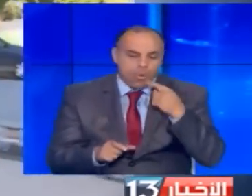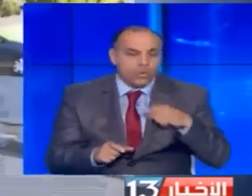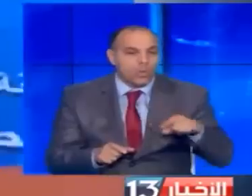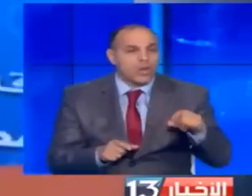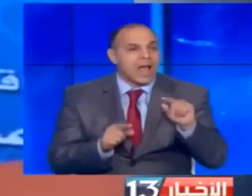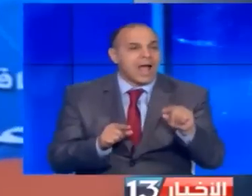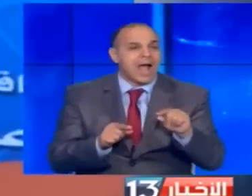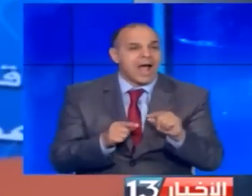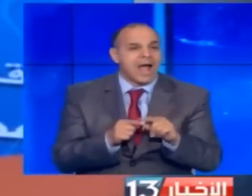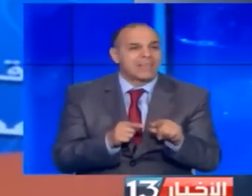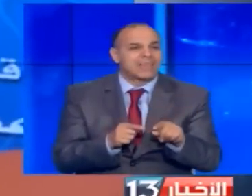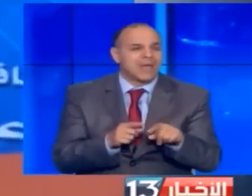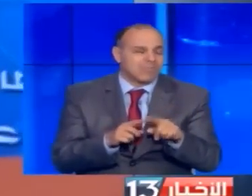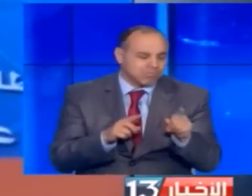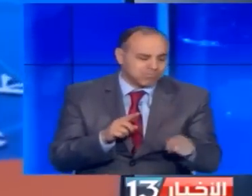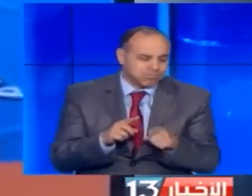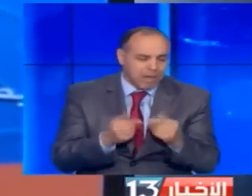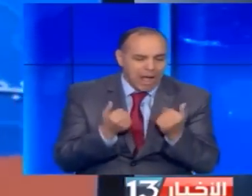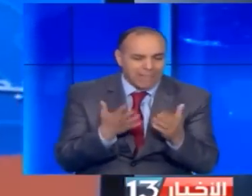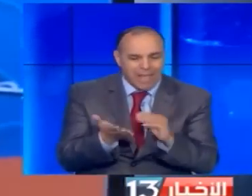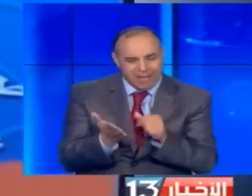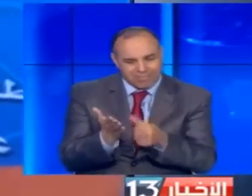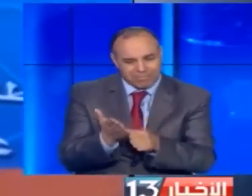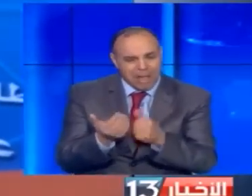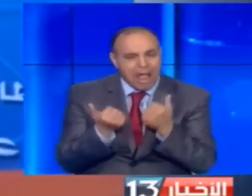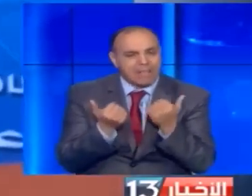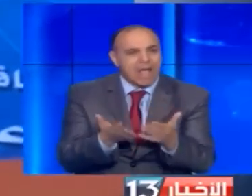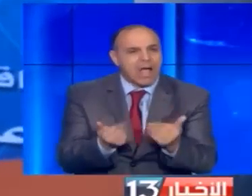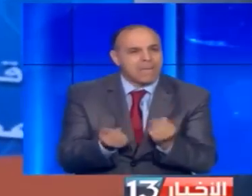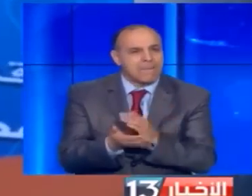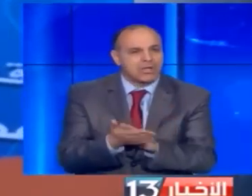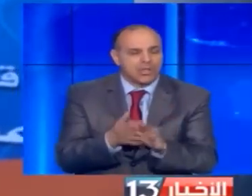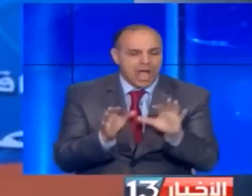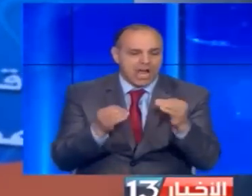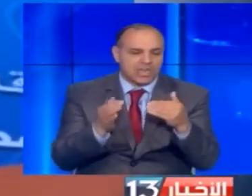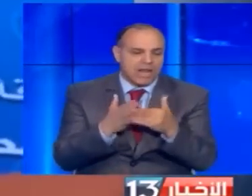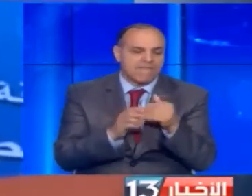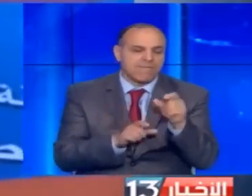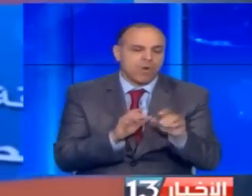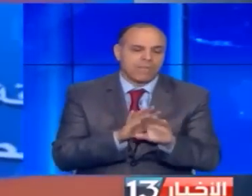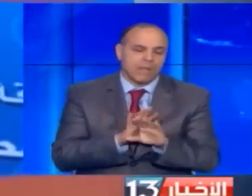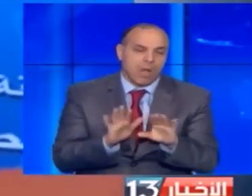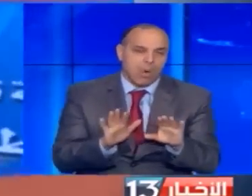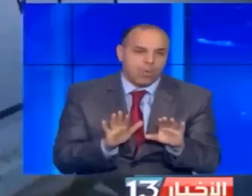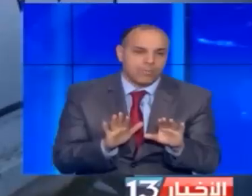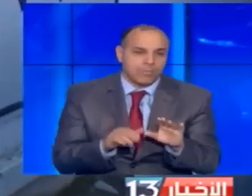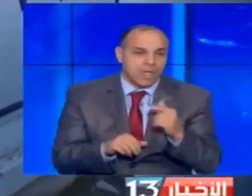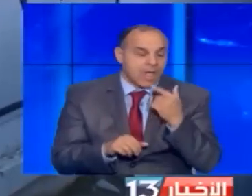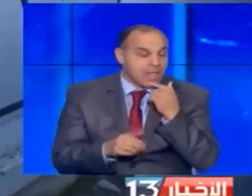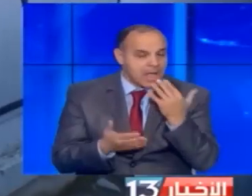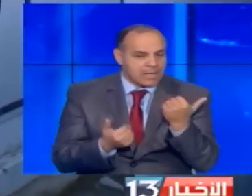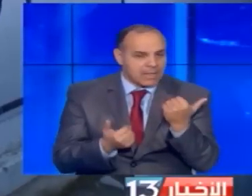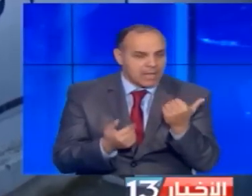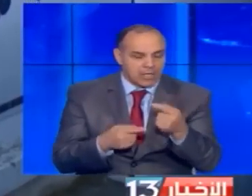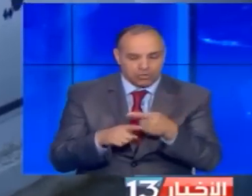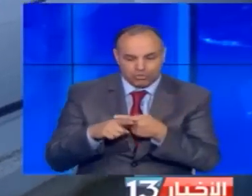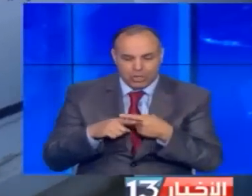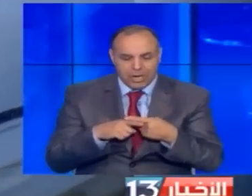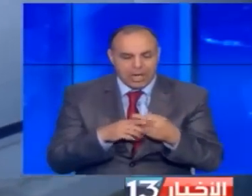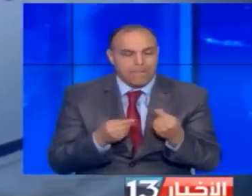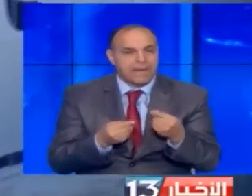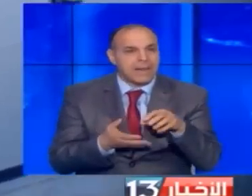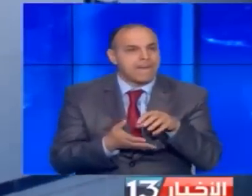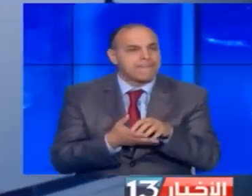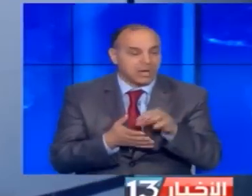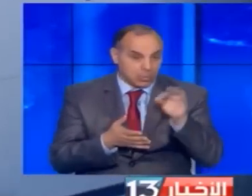الحاملين لتدوينة متبرع في بطاقة تعريفهم الوطنية 10000 مواطن فقط، في انتظار عقد شراكة بين